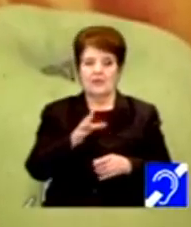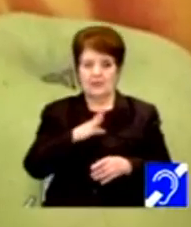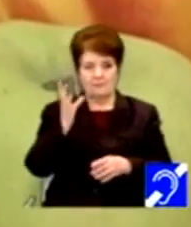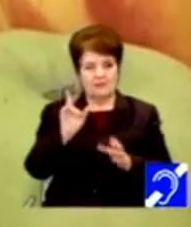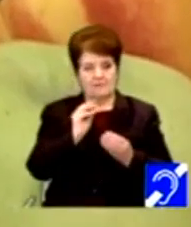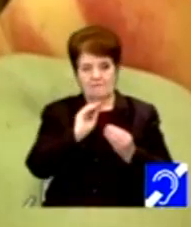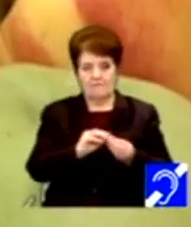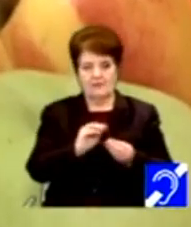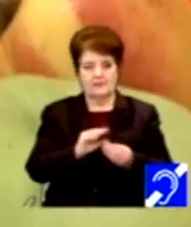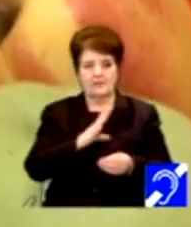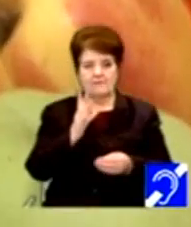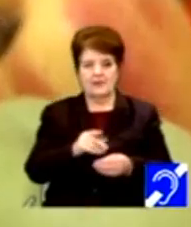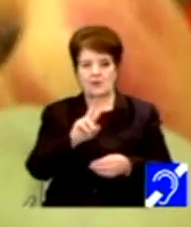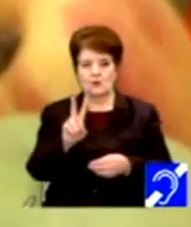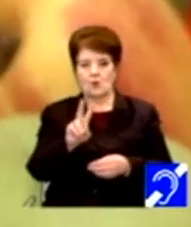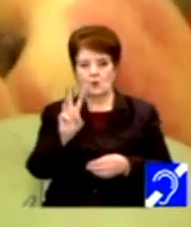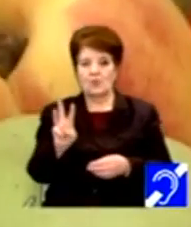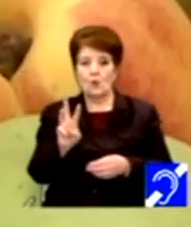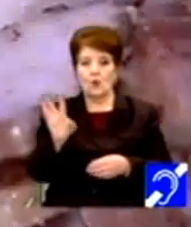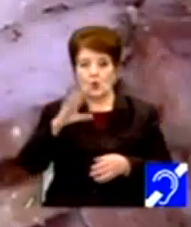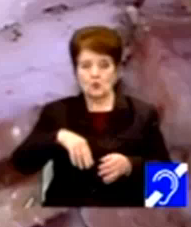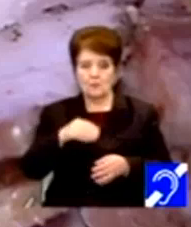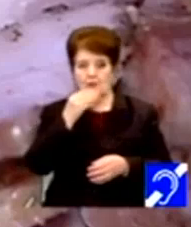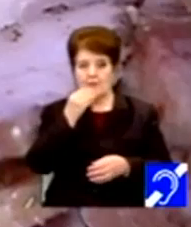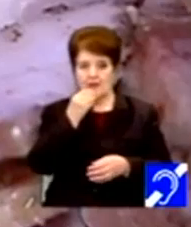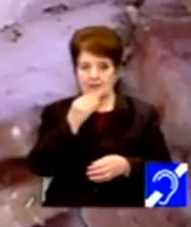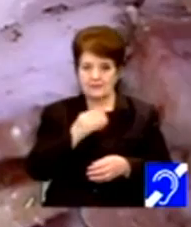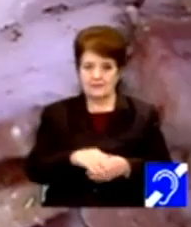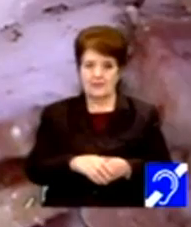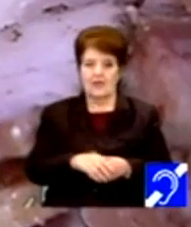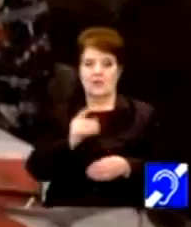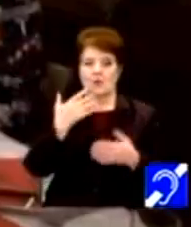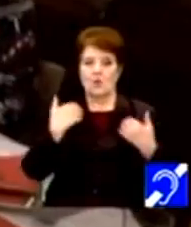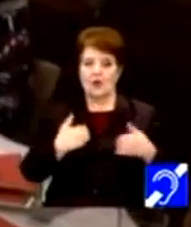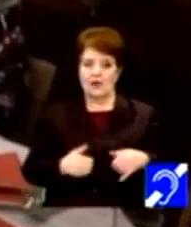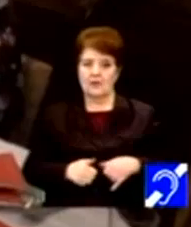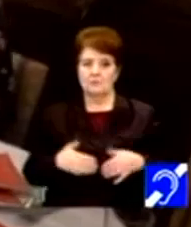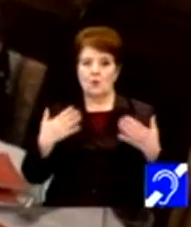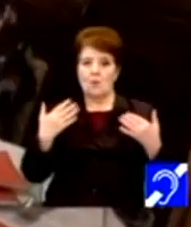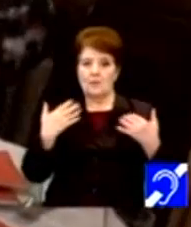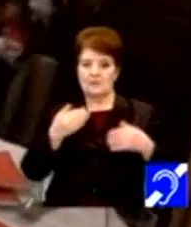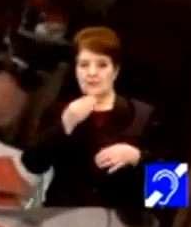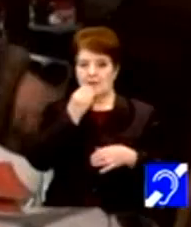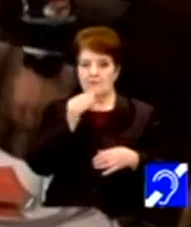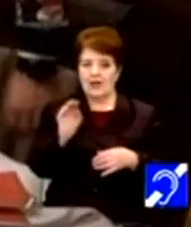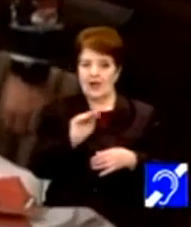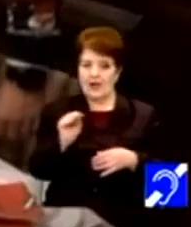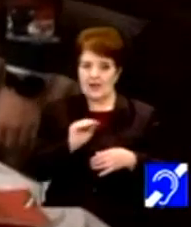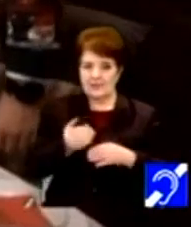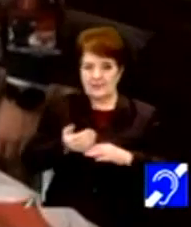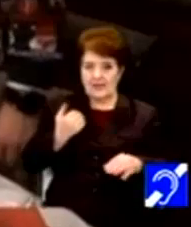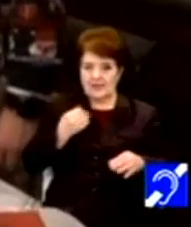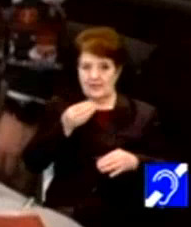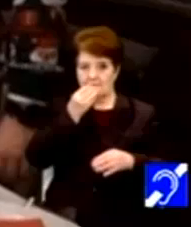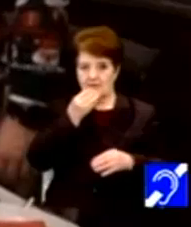să le consumăm la 2-3 ore după masă. Și cel mai important, lăsați-vă organismul să ia o pauză de la mâncarea grasă înainte de